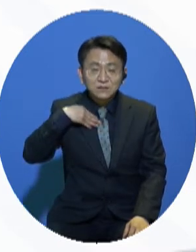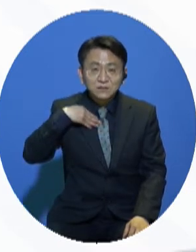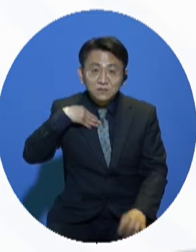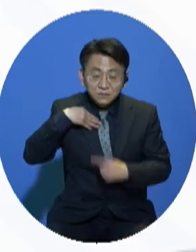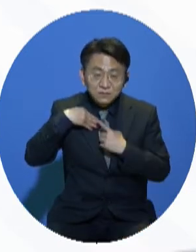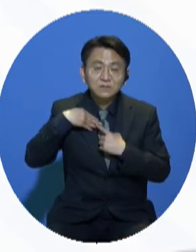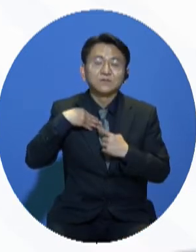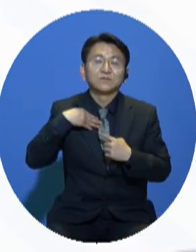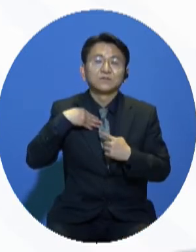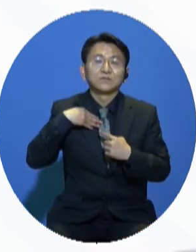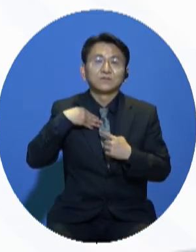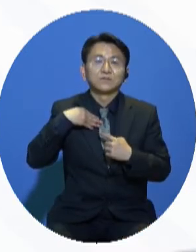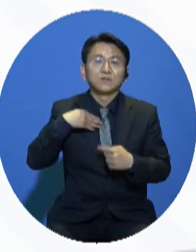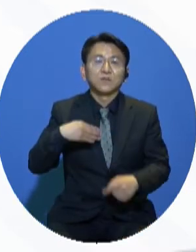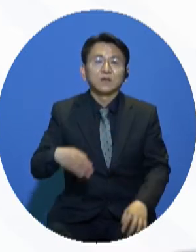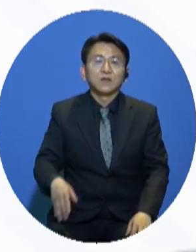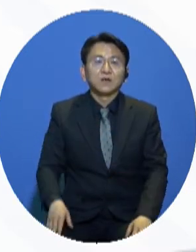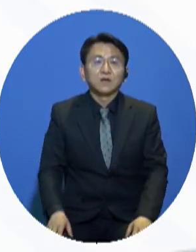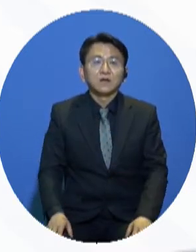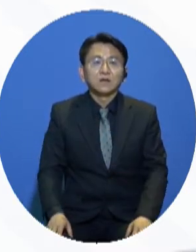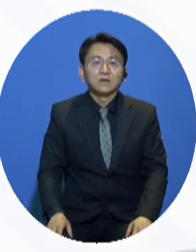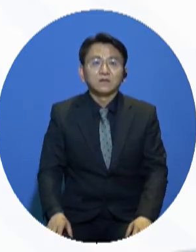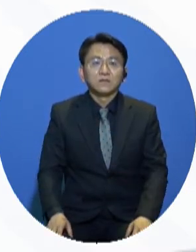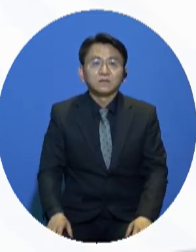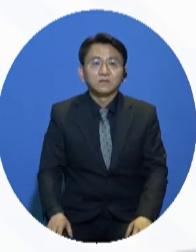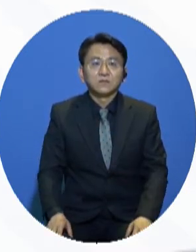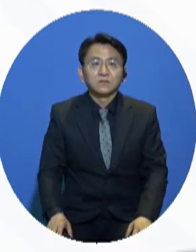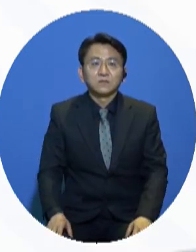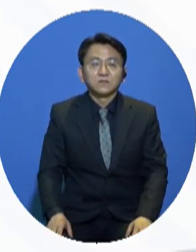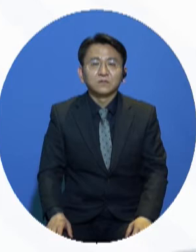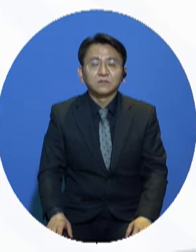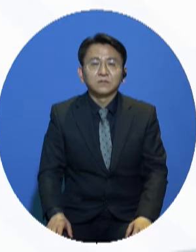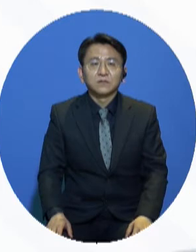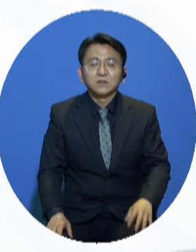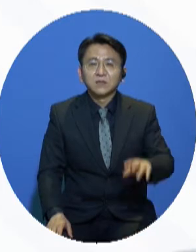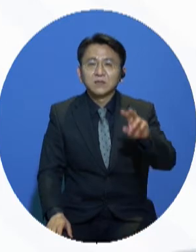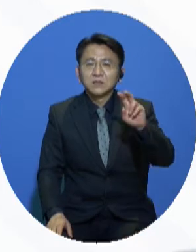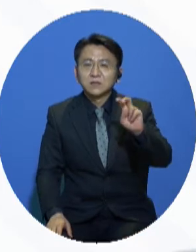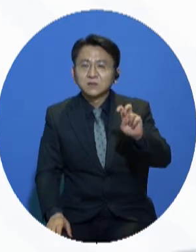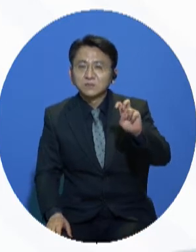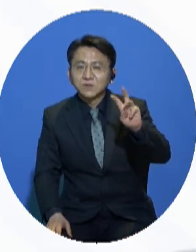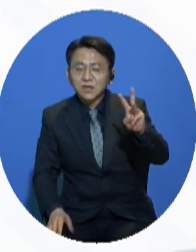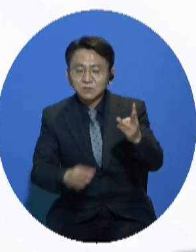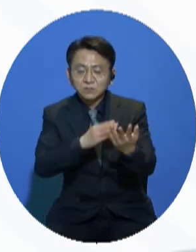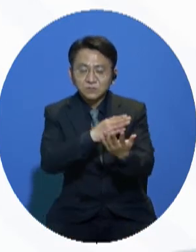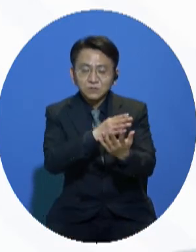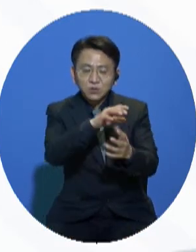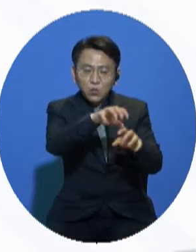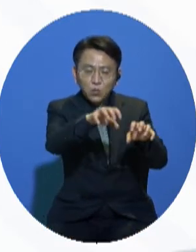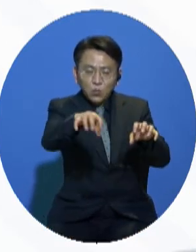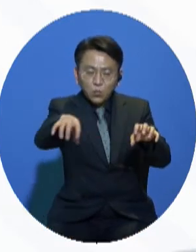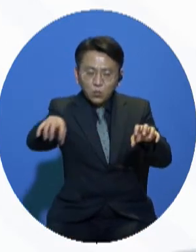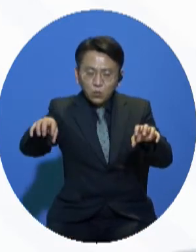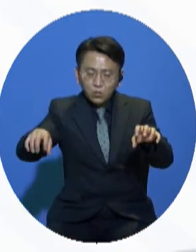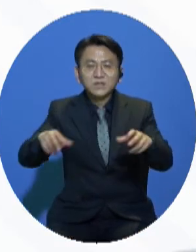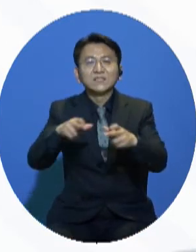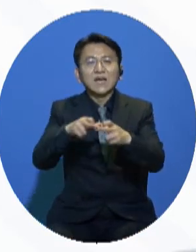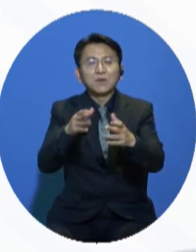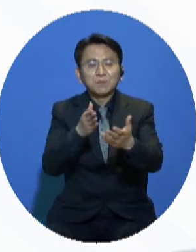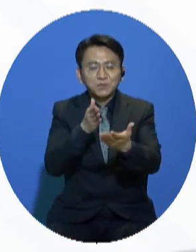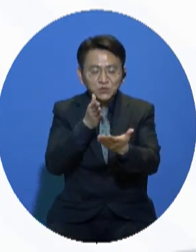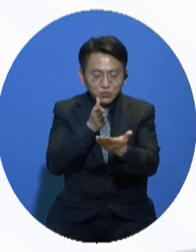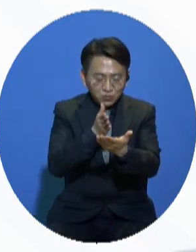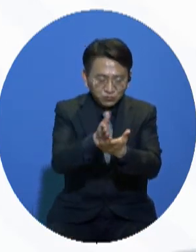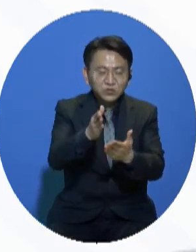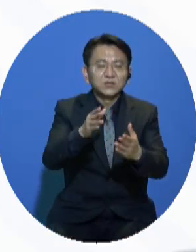것은 by building 23 sports centers. 23개의 스포츠 시설을 장애인들을 위해서